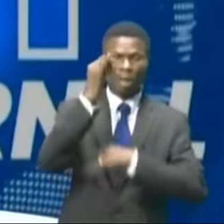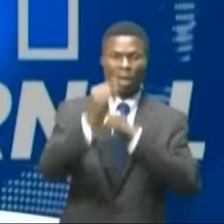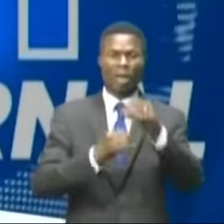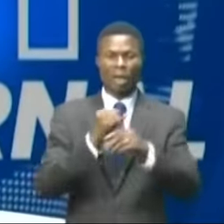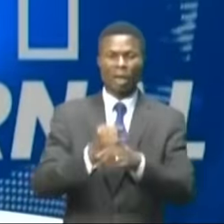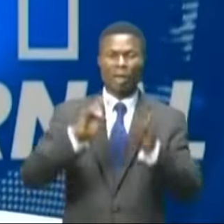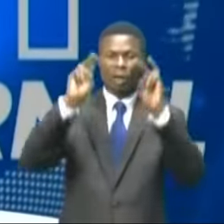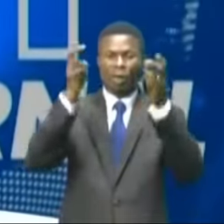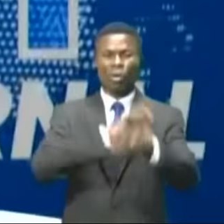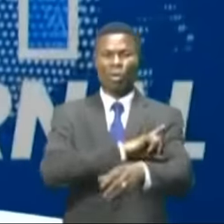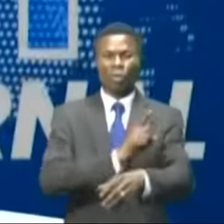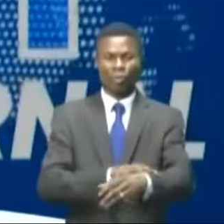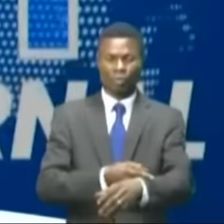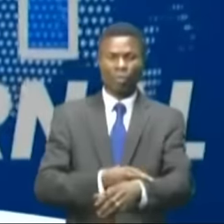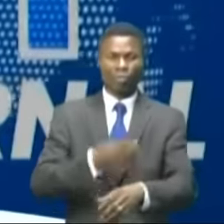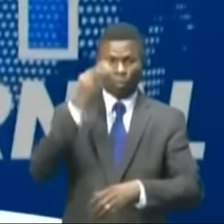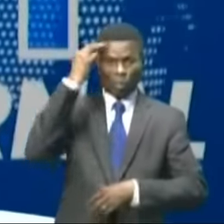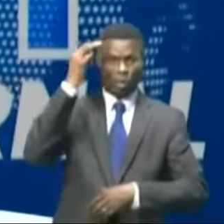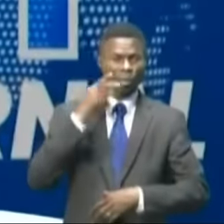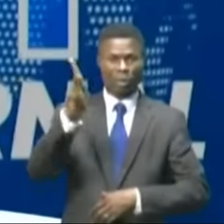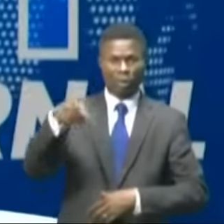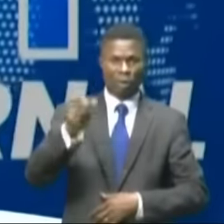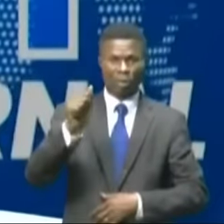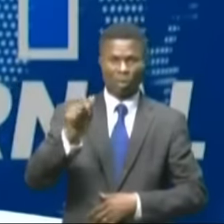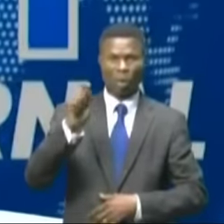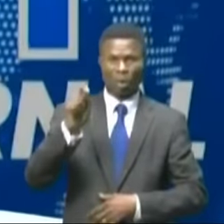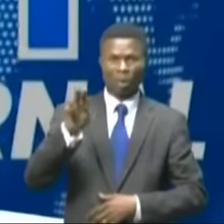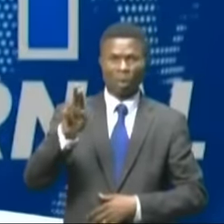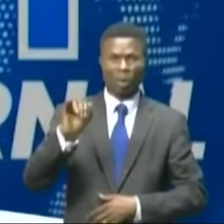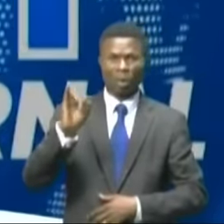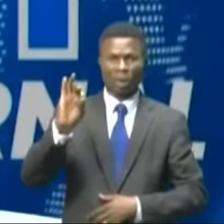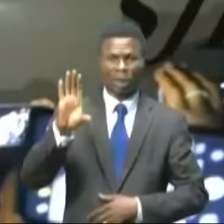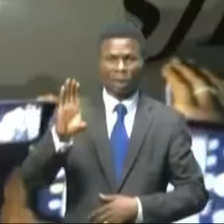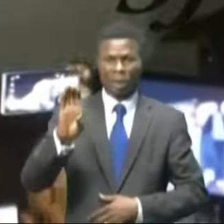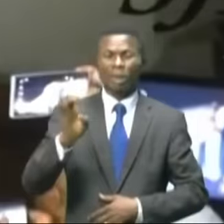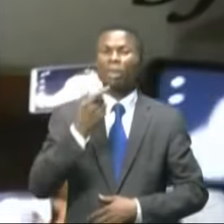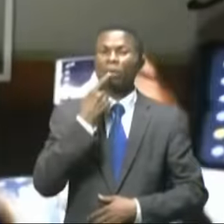Goma. Patrick Mouyaya fait la déclaration suivante.